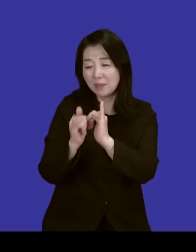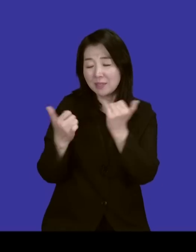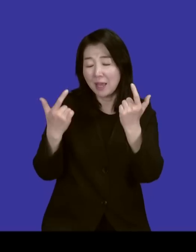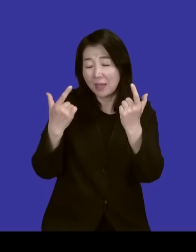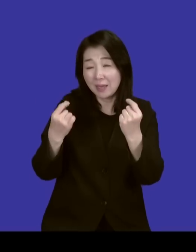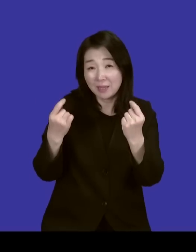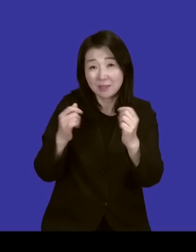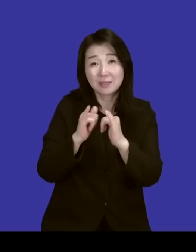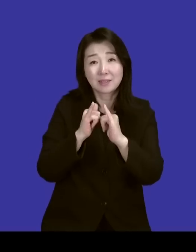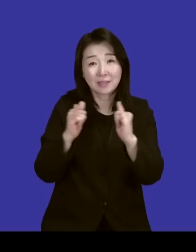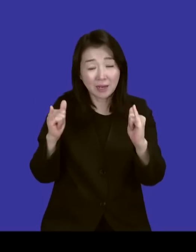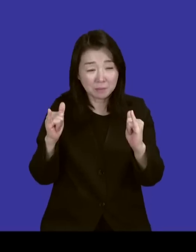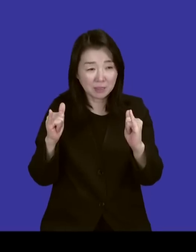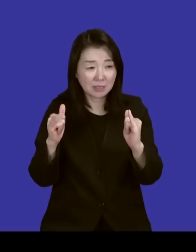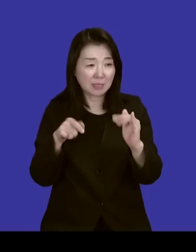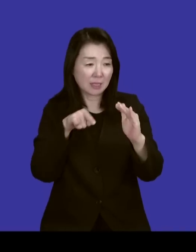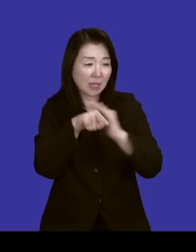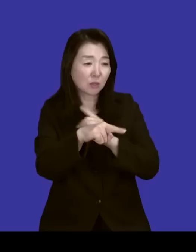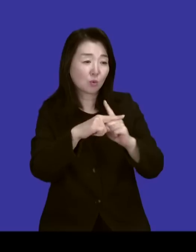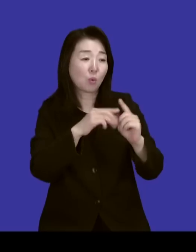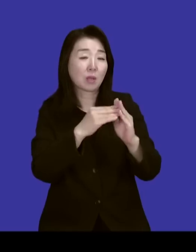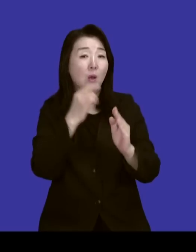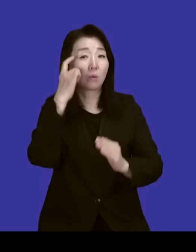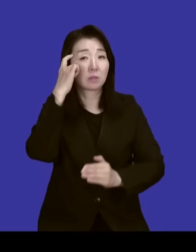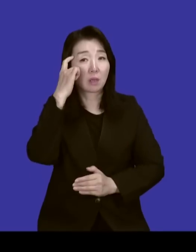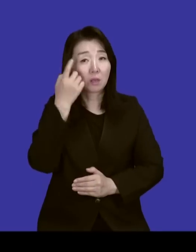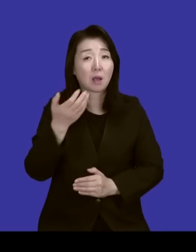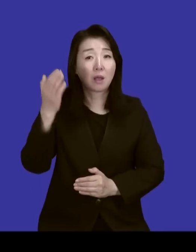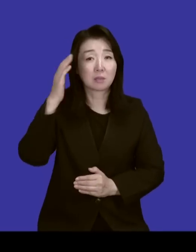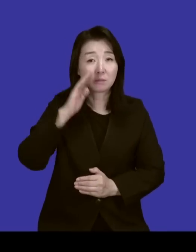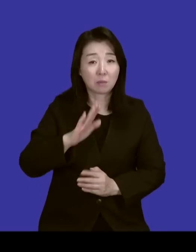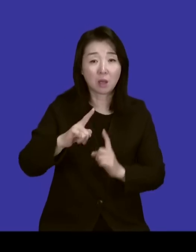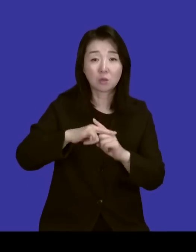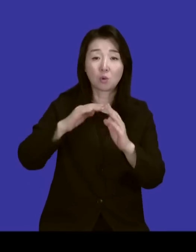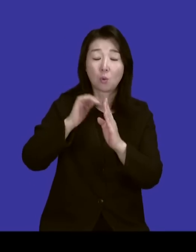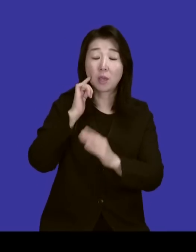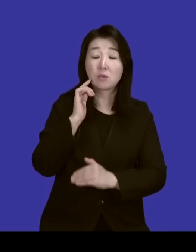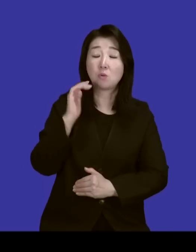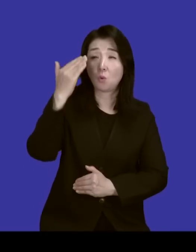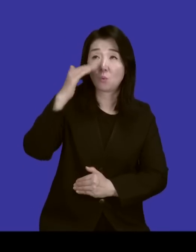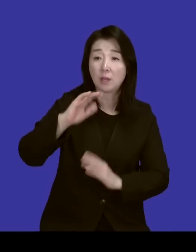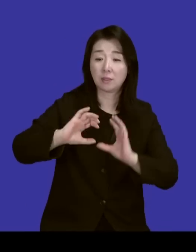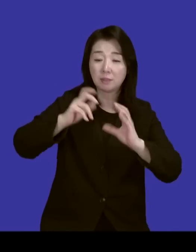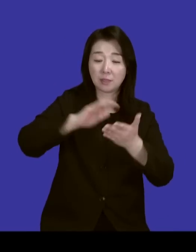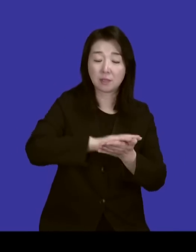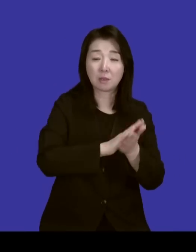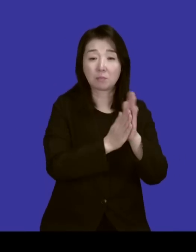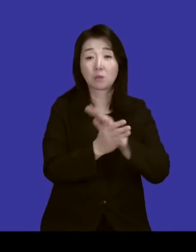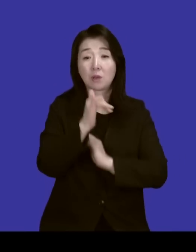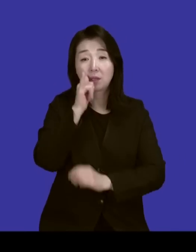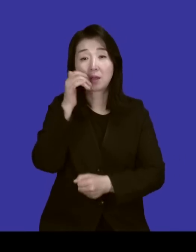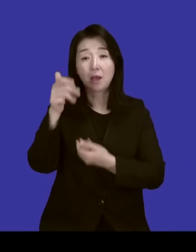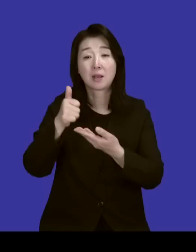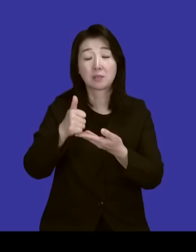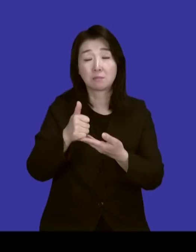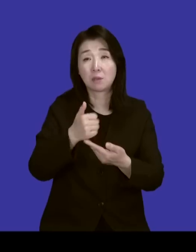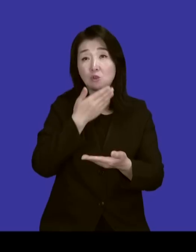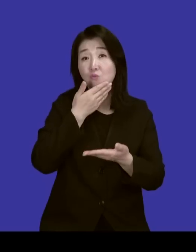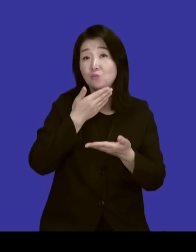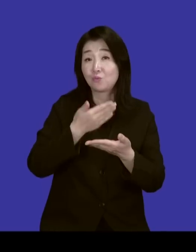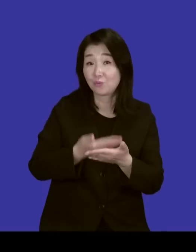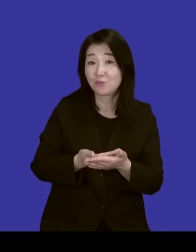곳이 교회가 아닌가라는 생각을 했는데 예. 교회의 영광, 또 세상을 변화시키는 하나님의 어떤